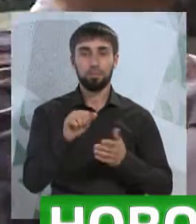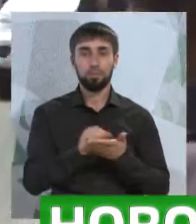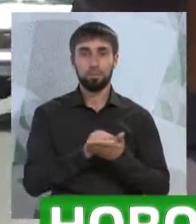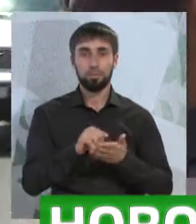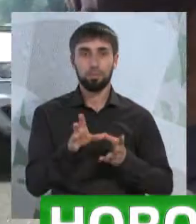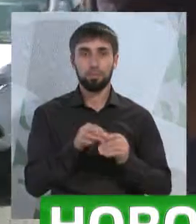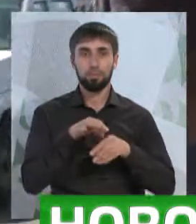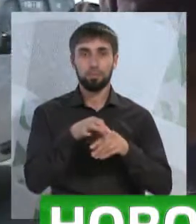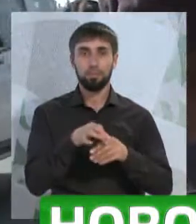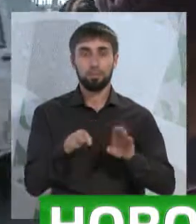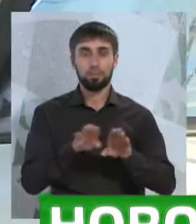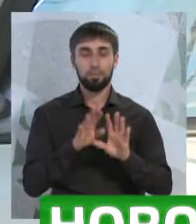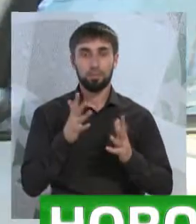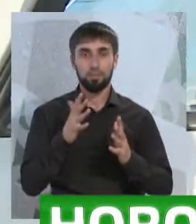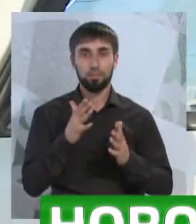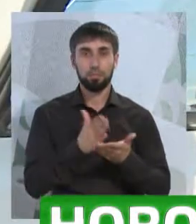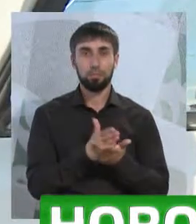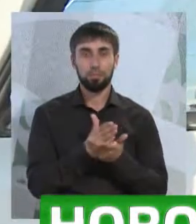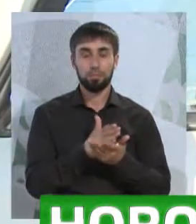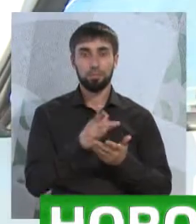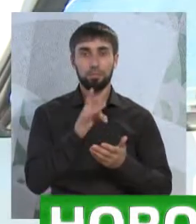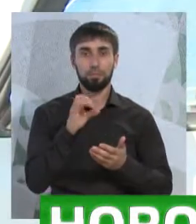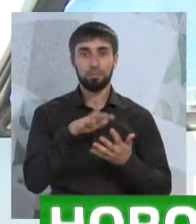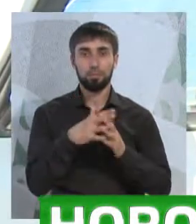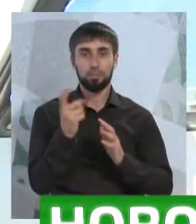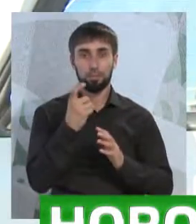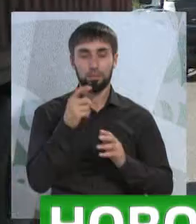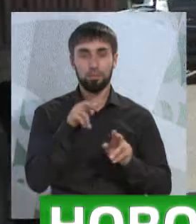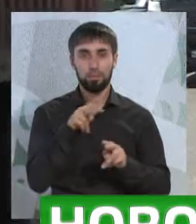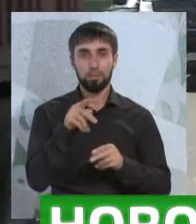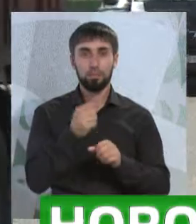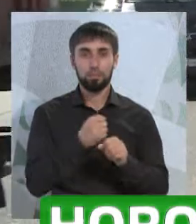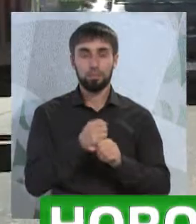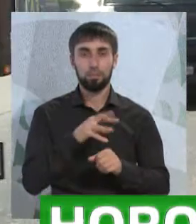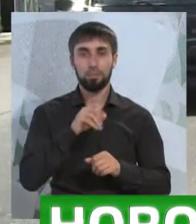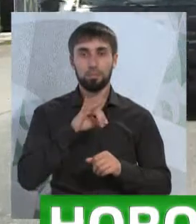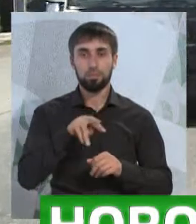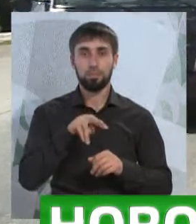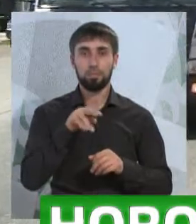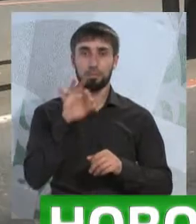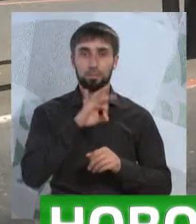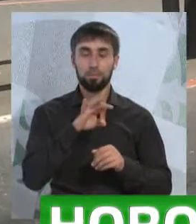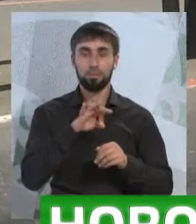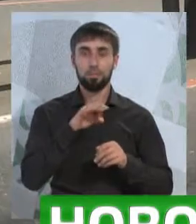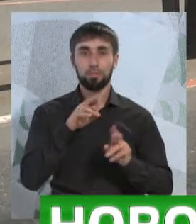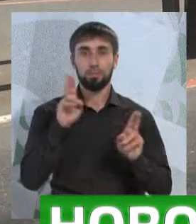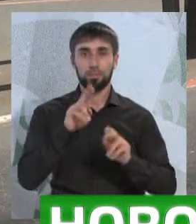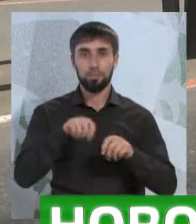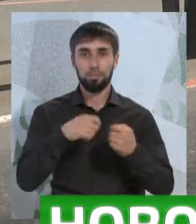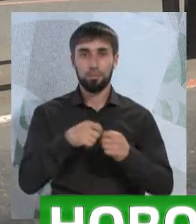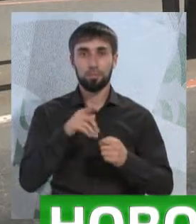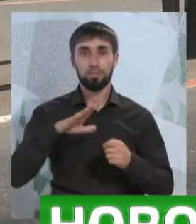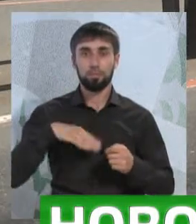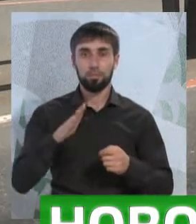товарно-сопроводительных документов. В таких случаях сотрудники Россельхознадзора составляют материал об административно-правовом нарушении. Затем уже будет